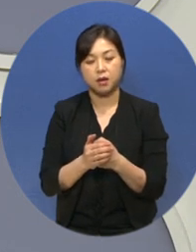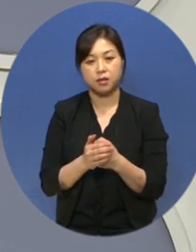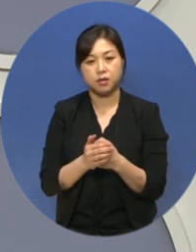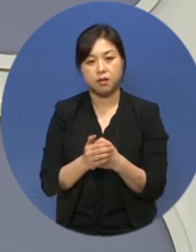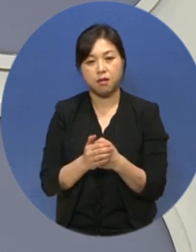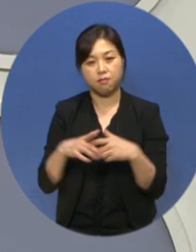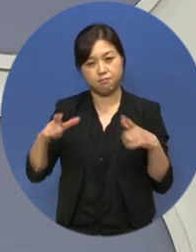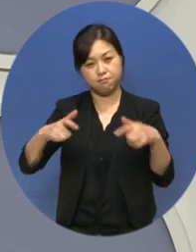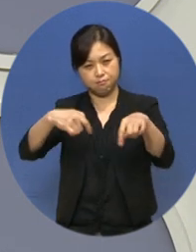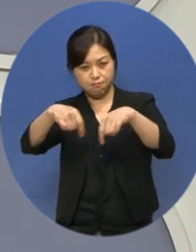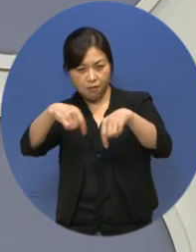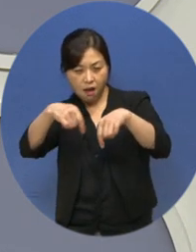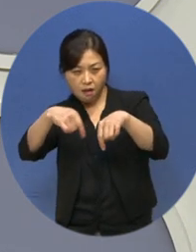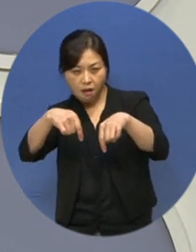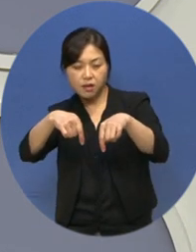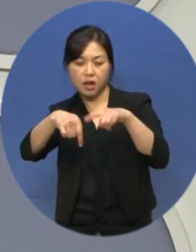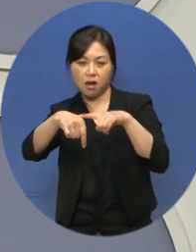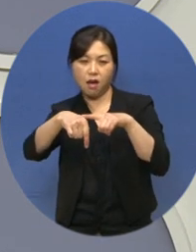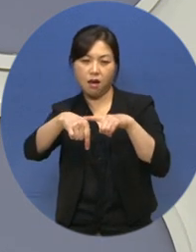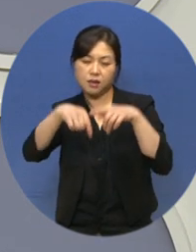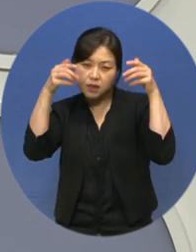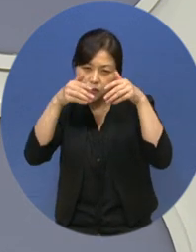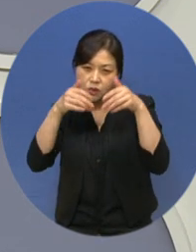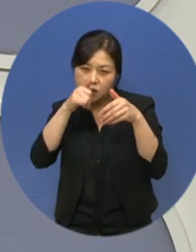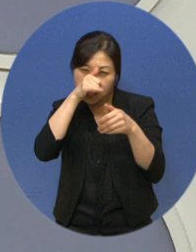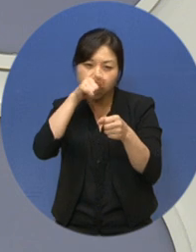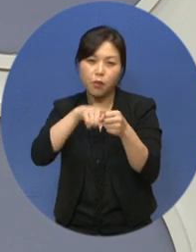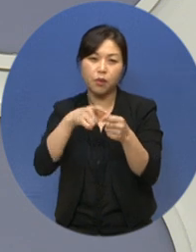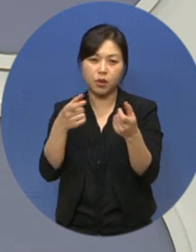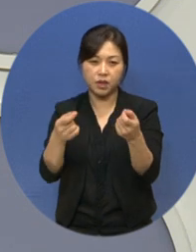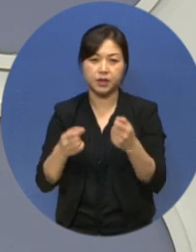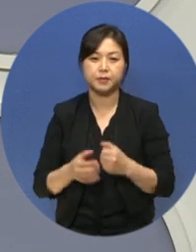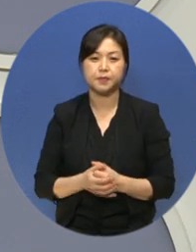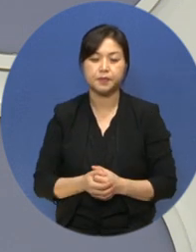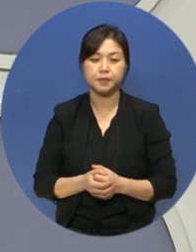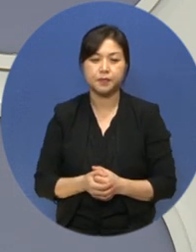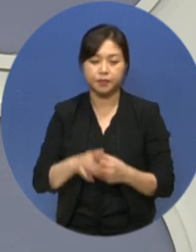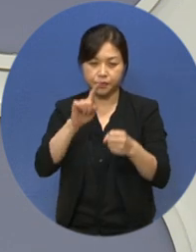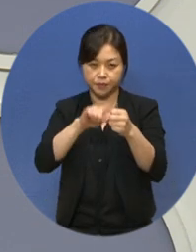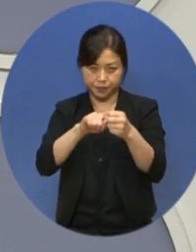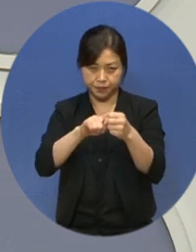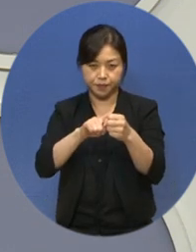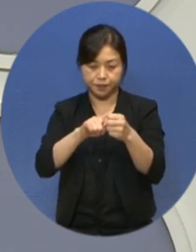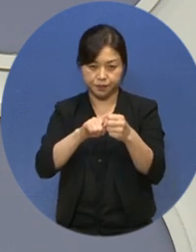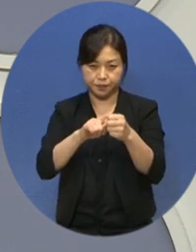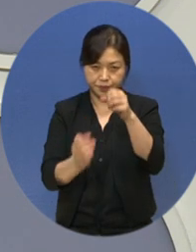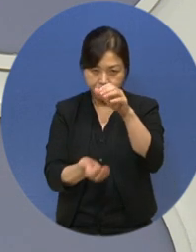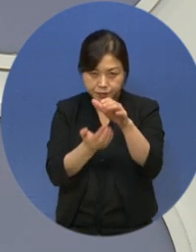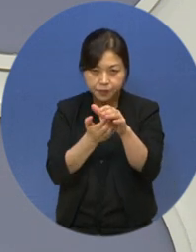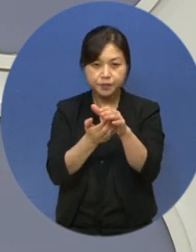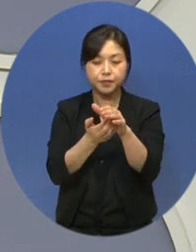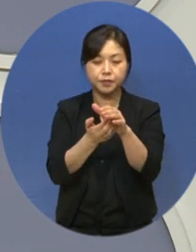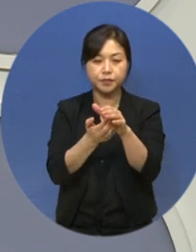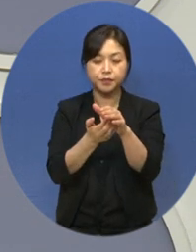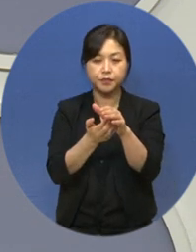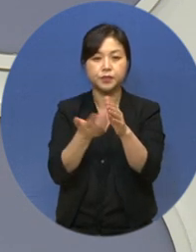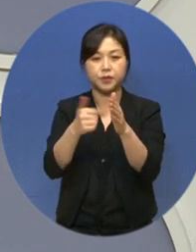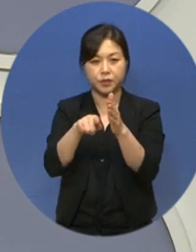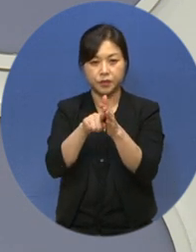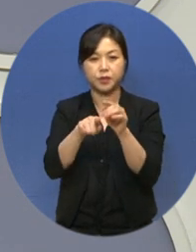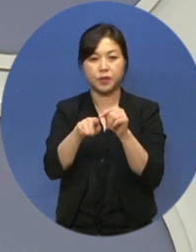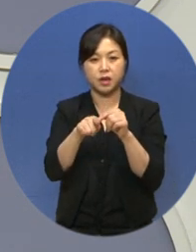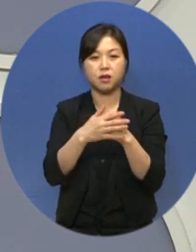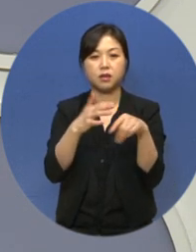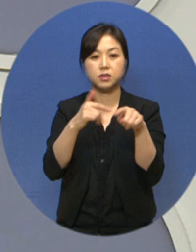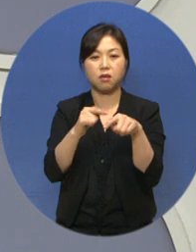핵심적인 도저히 그 목표이자 예 과제입니다 예 그런 그 목표를 치료하기 위해서 여러가지 정치와 표현을 몇 가지만